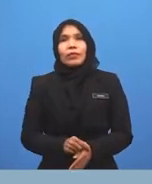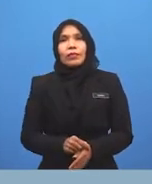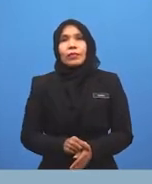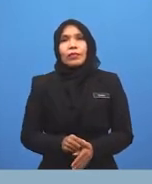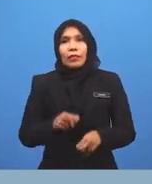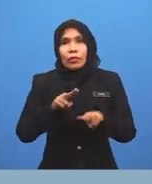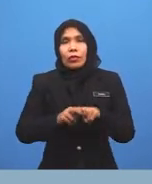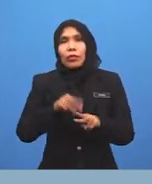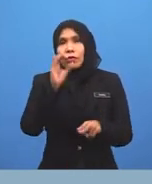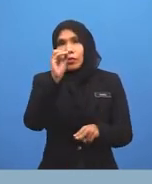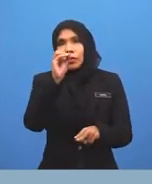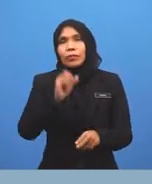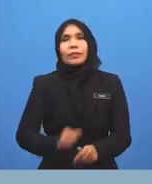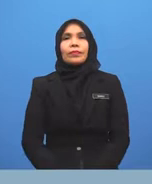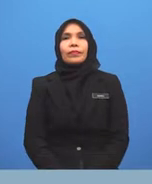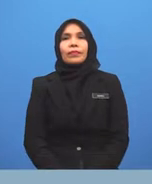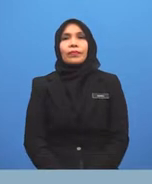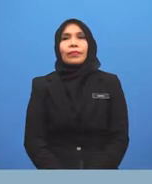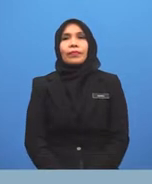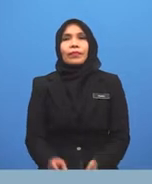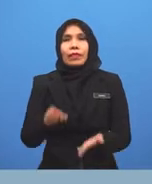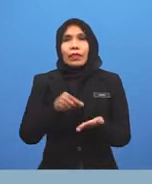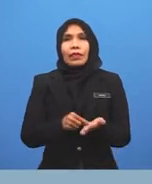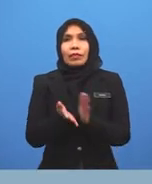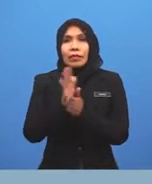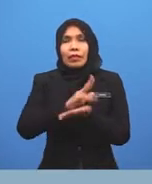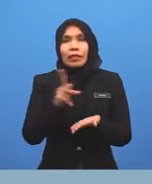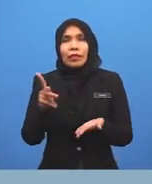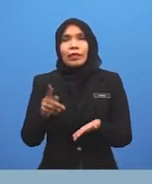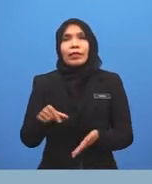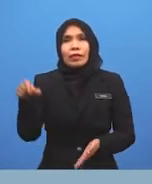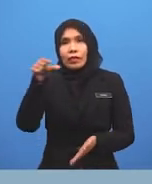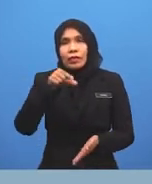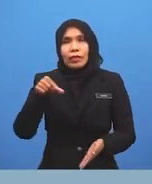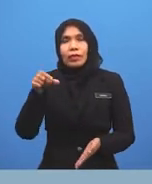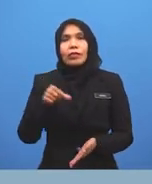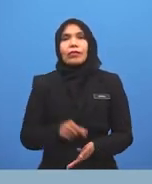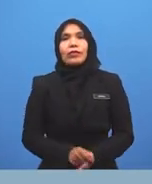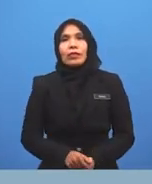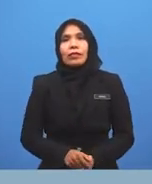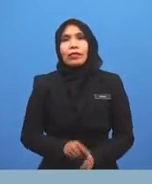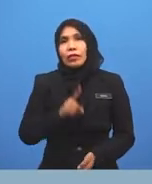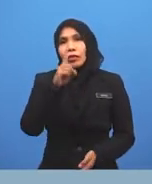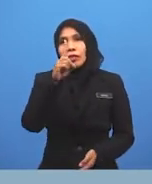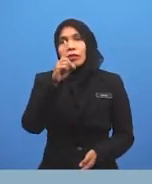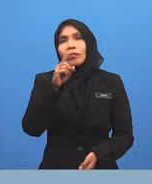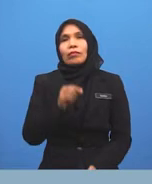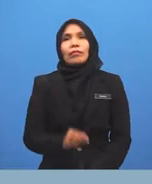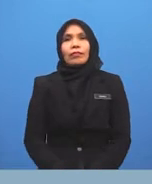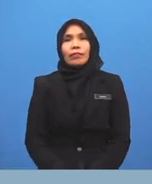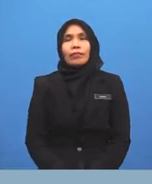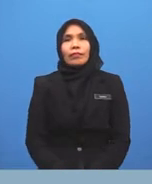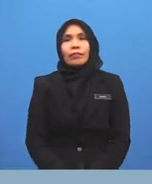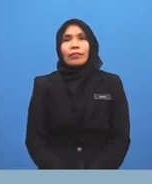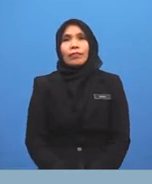kembali pada kedudukan sifar. Ini menjadikan gegelung berputar pada satu kitaran pusingan